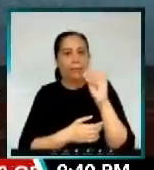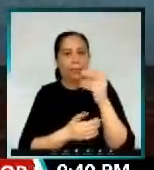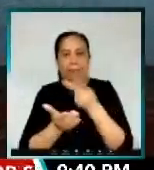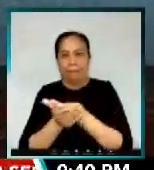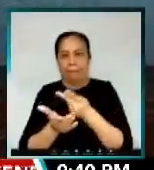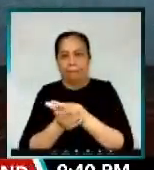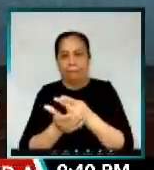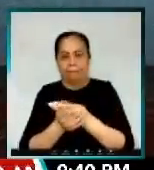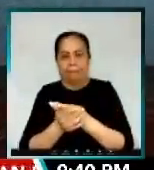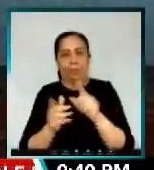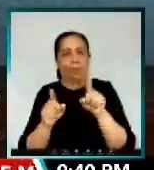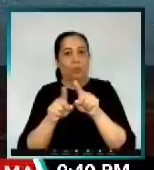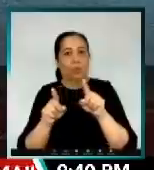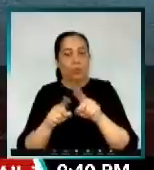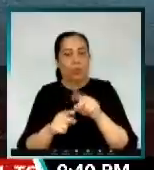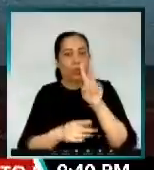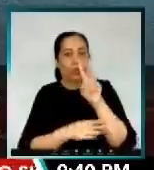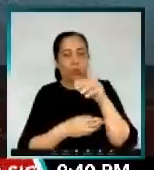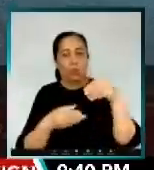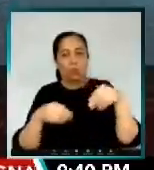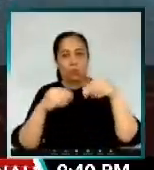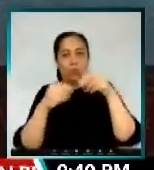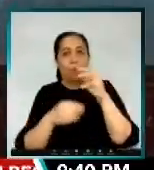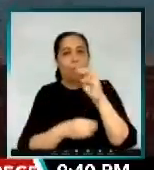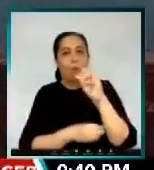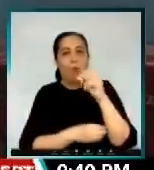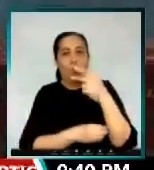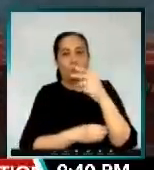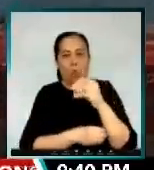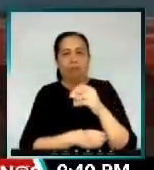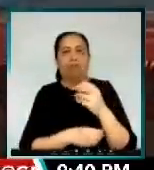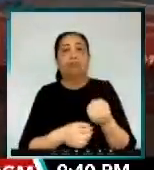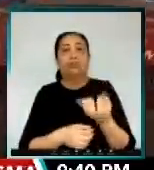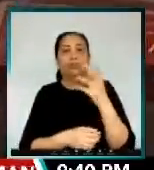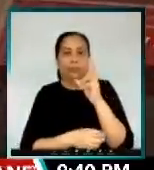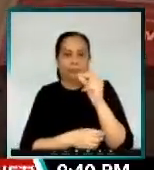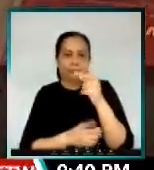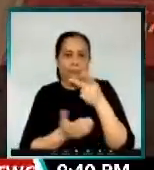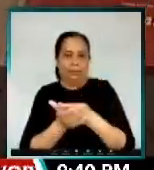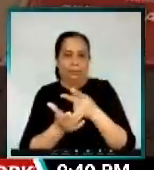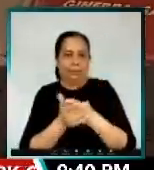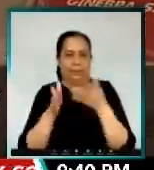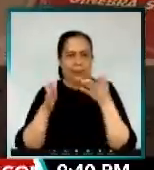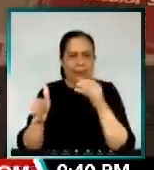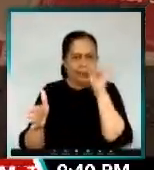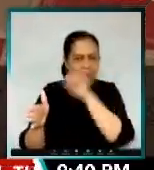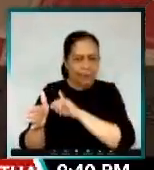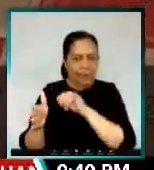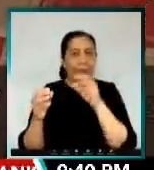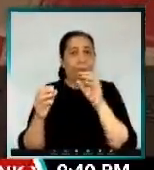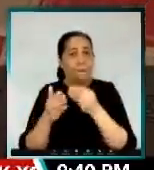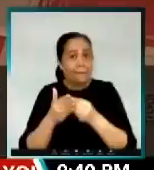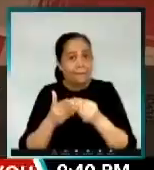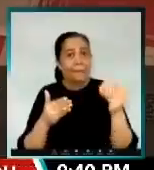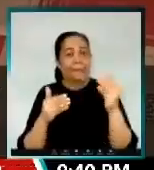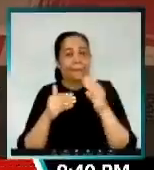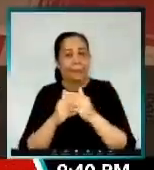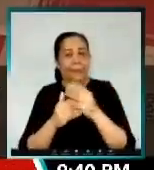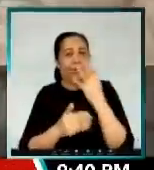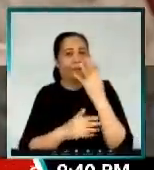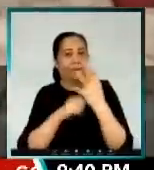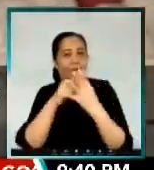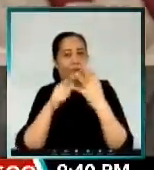ang 2 supot naman ng munggo sa halagang 30 pesos. At may matitira pa tayo para makabili nga ng 4 na sachet ng